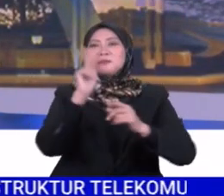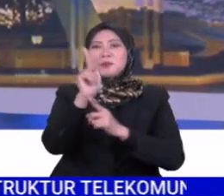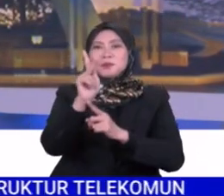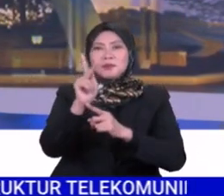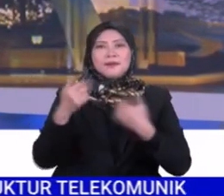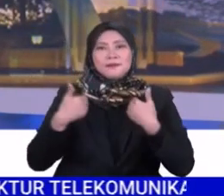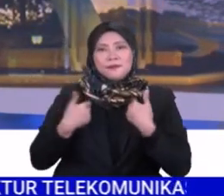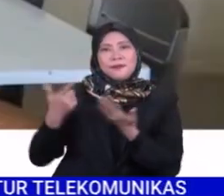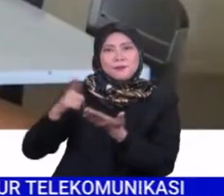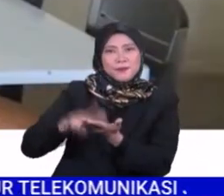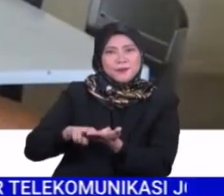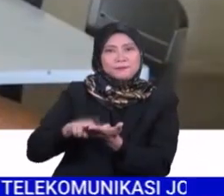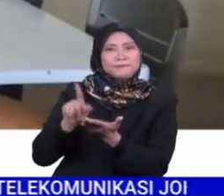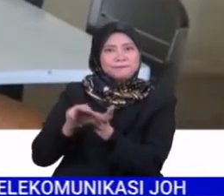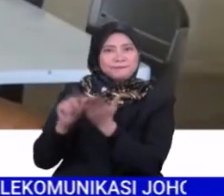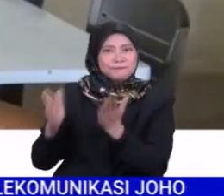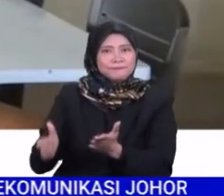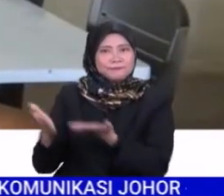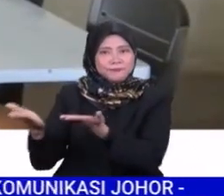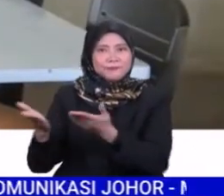perinciannya.